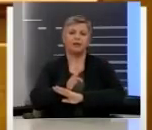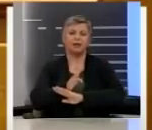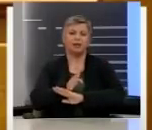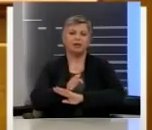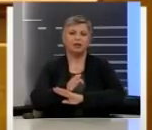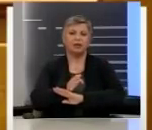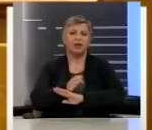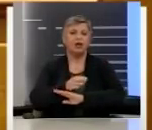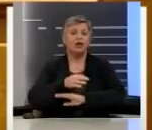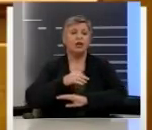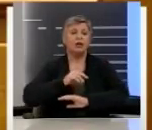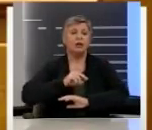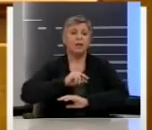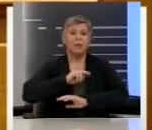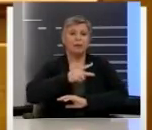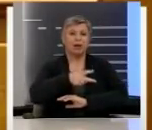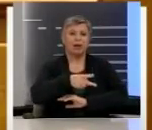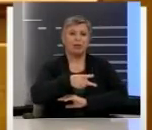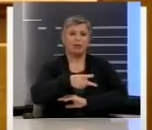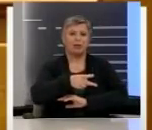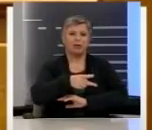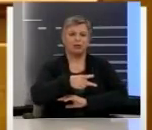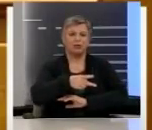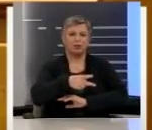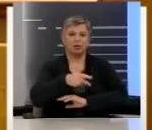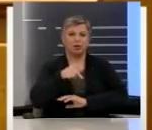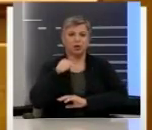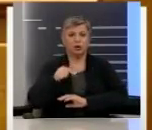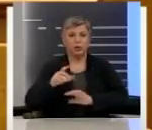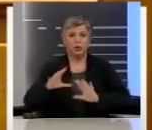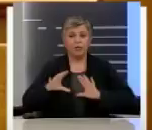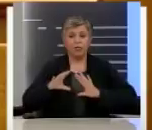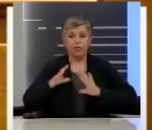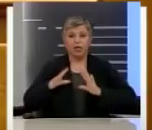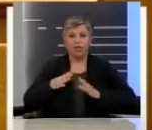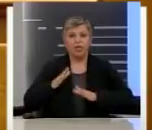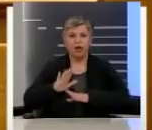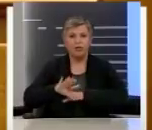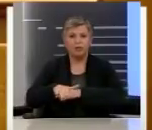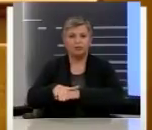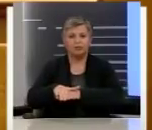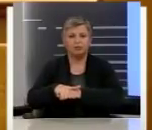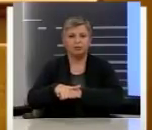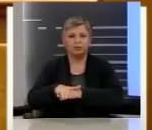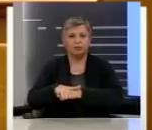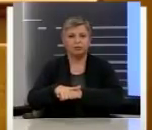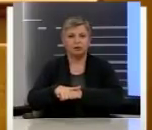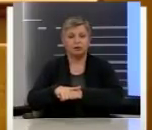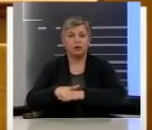κυβέρνηση. Το ερώτημα προς την αντιπολίτευση, κυρίες και κύριοι συνάδελφοι, ποιος θα το απαντήσει?